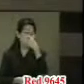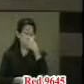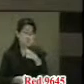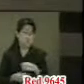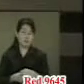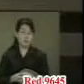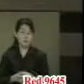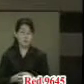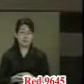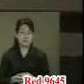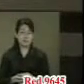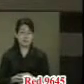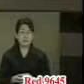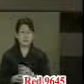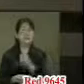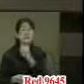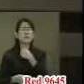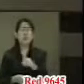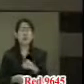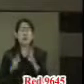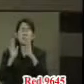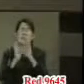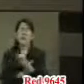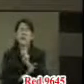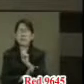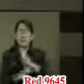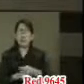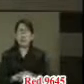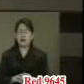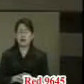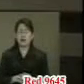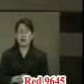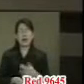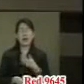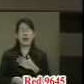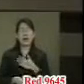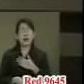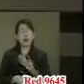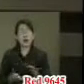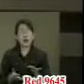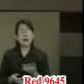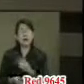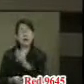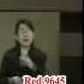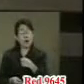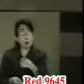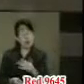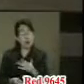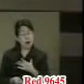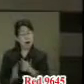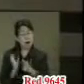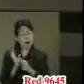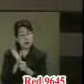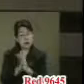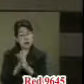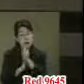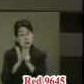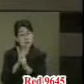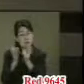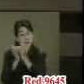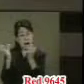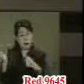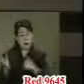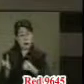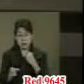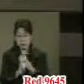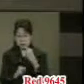ครู่นี้มันเป็นยังไงครับพฤติการที่ว่าจะแก้รัฐธรรมนูญเนี่ยมันเป็นความผิดเหร